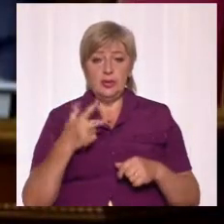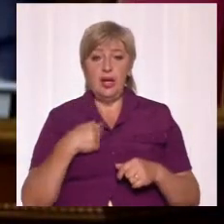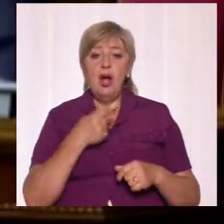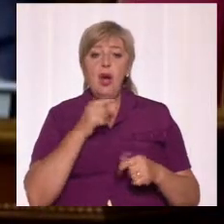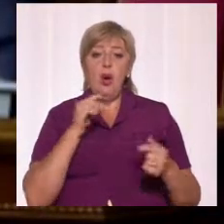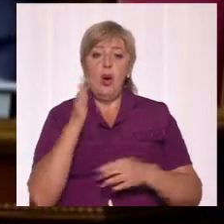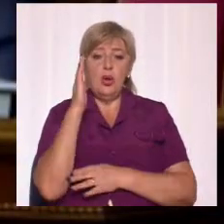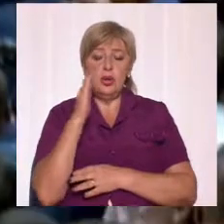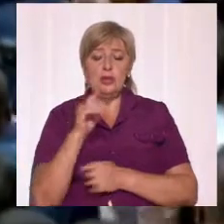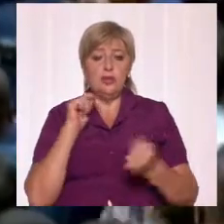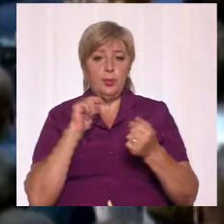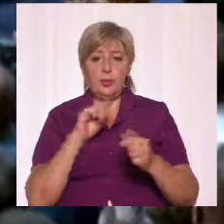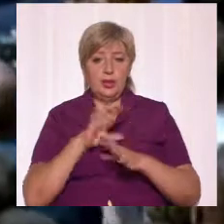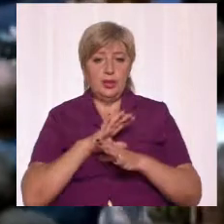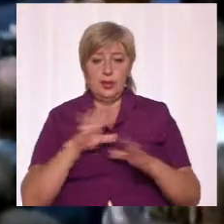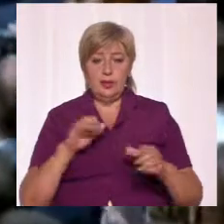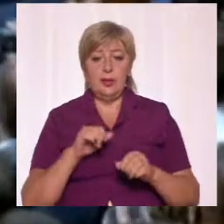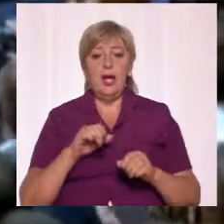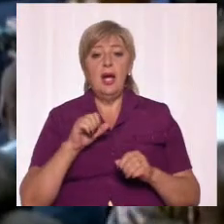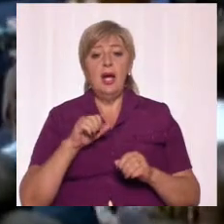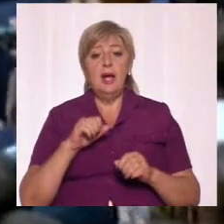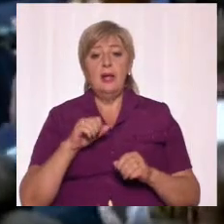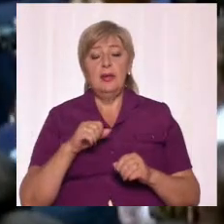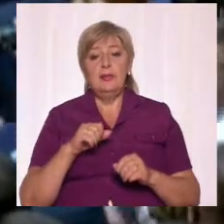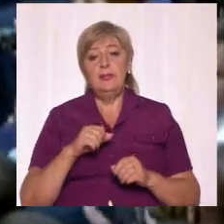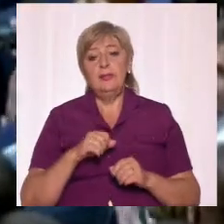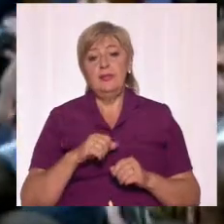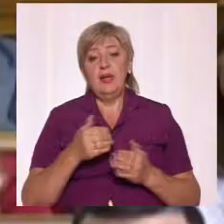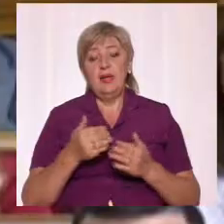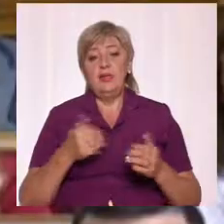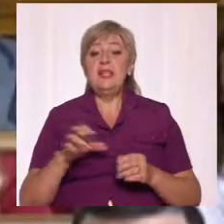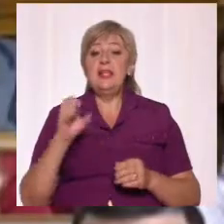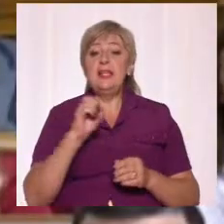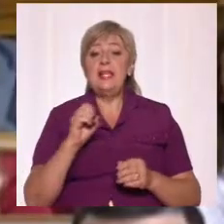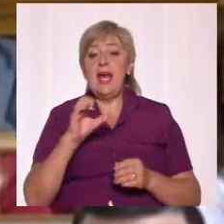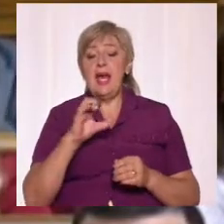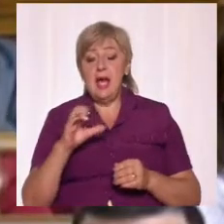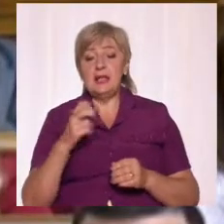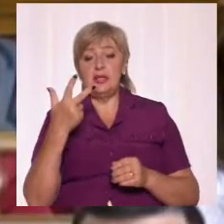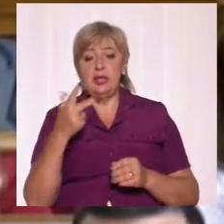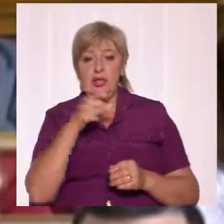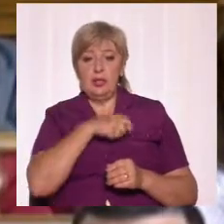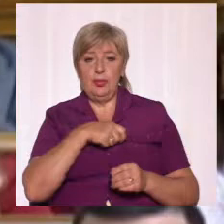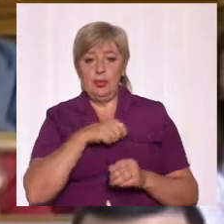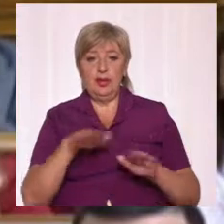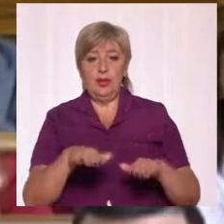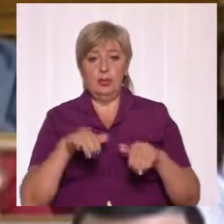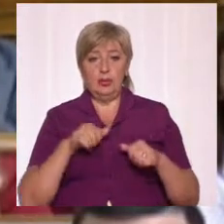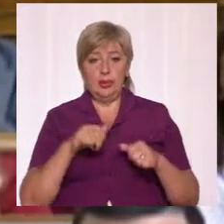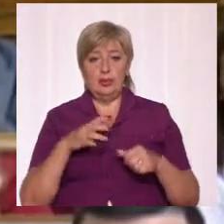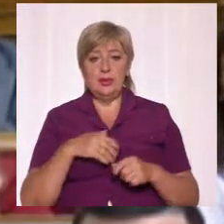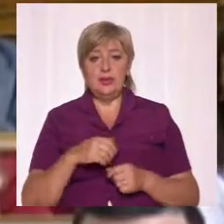не було, однак 3 депутати від «Європейської солідарності» утрималися. А парламентарі від фракції «Опозиційна платформа за життя»